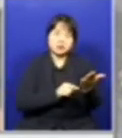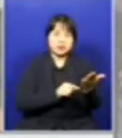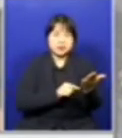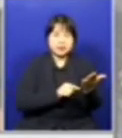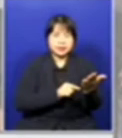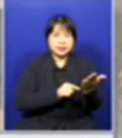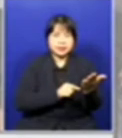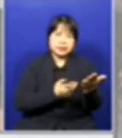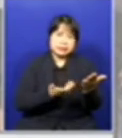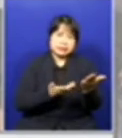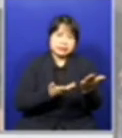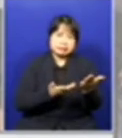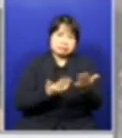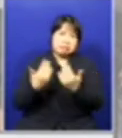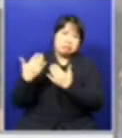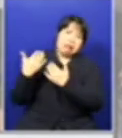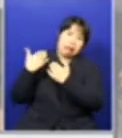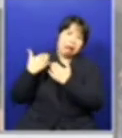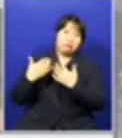เป็นลูกหนี้ร่วม